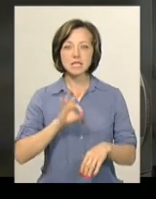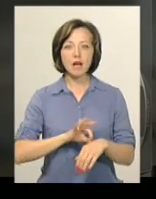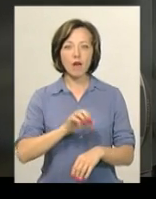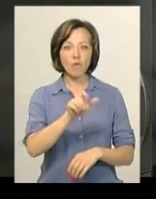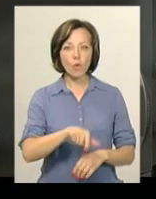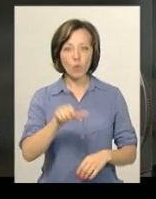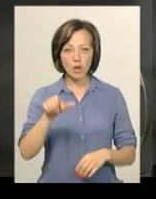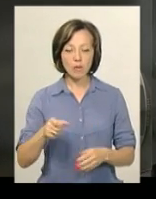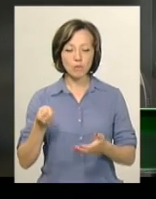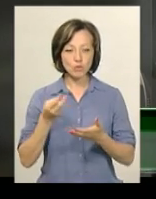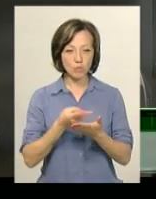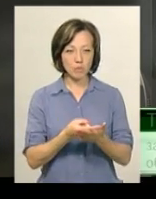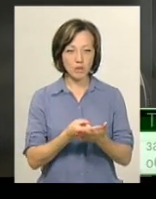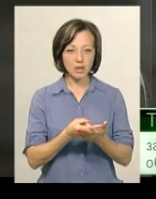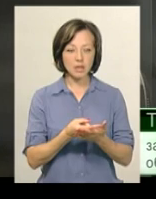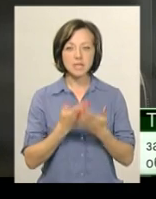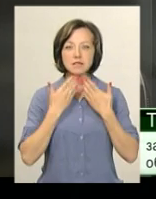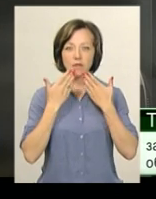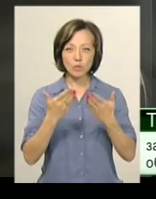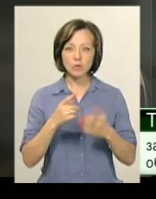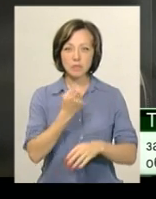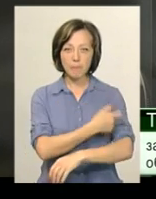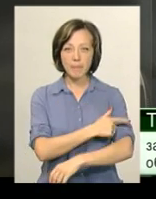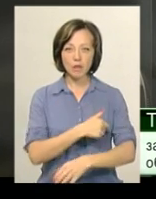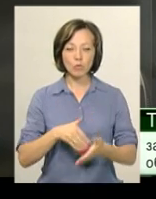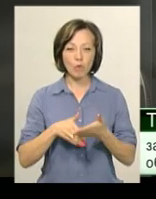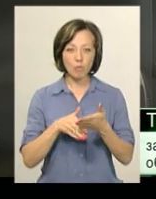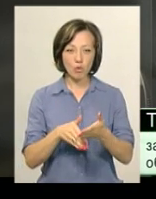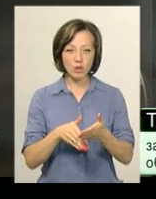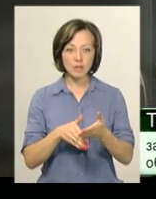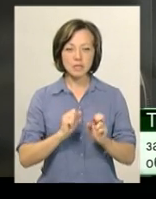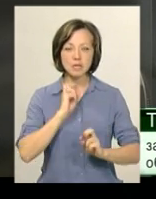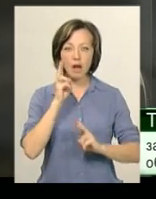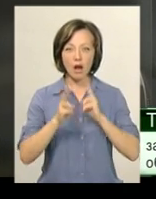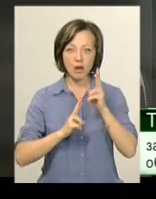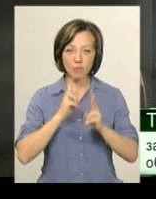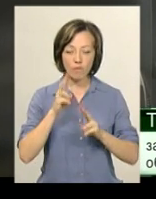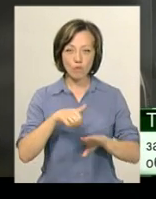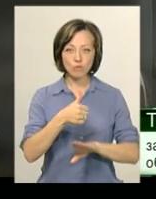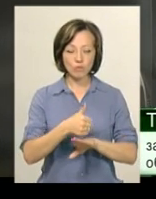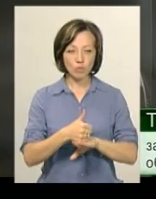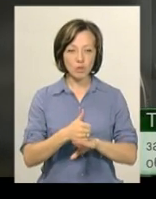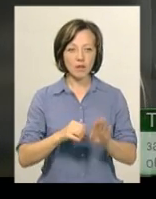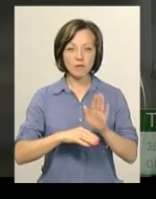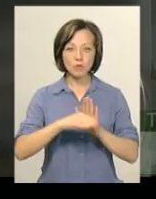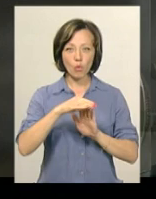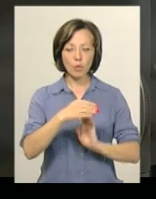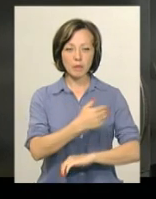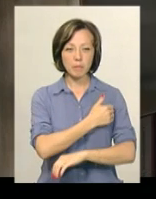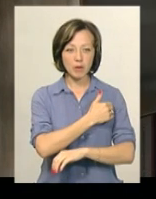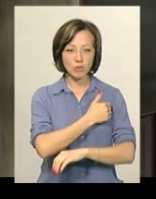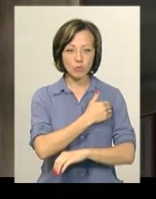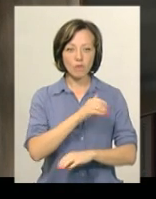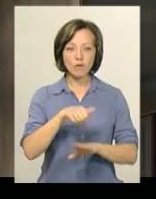захворілі поступили, звернулися за меддопомогою з скаргами в основному на високу температуру.